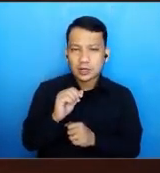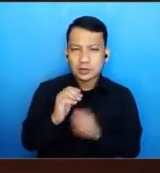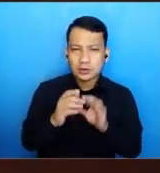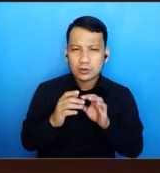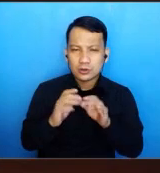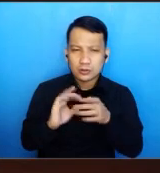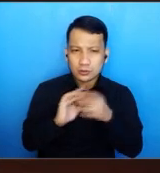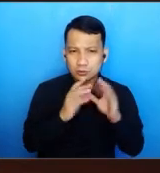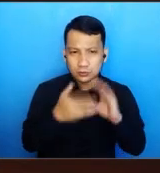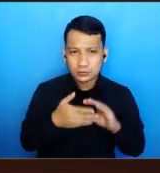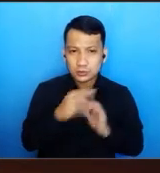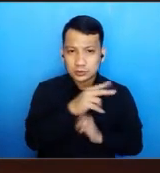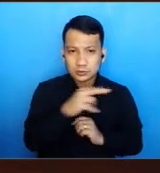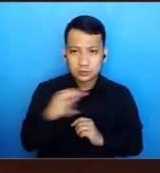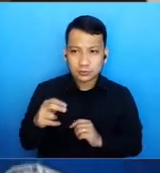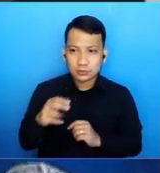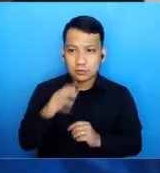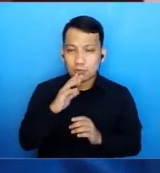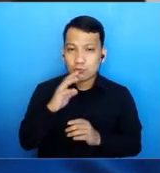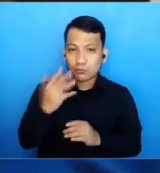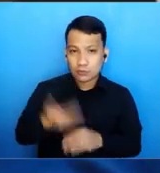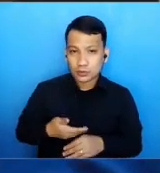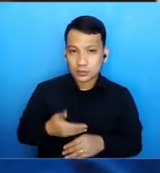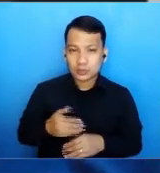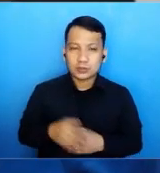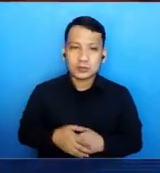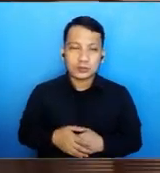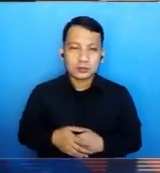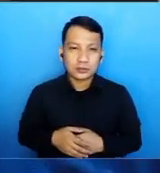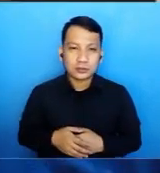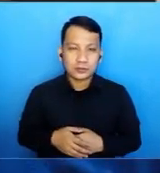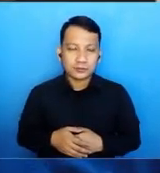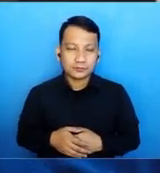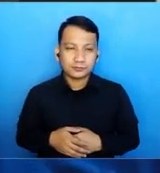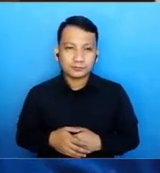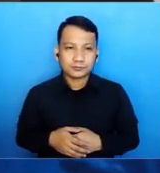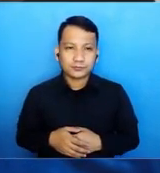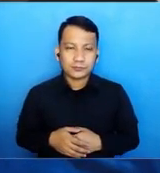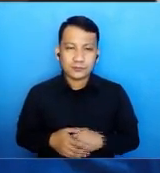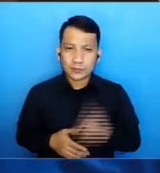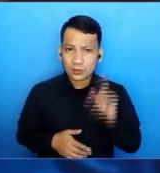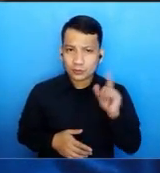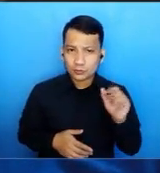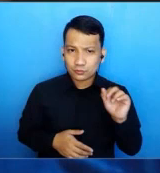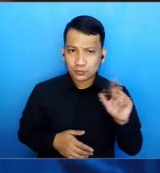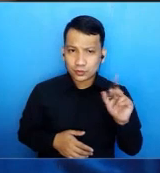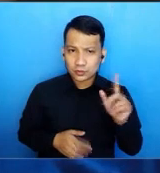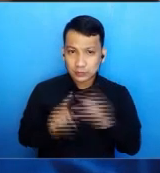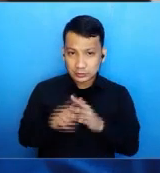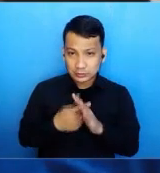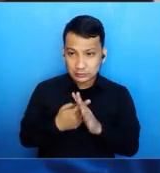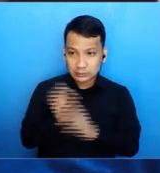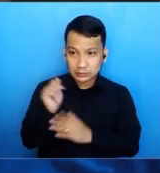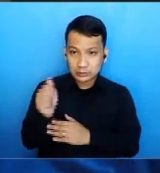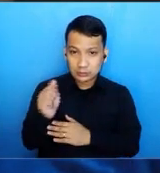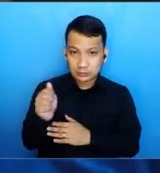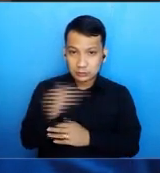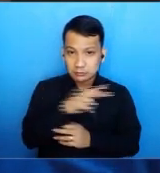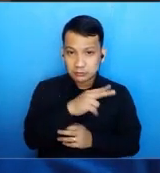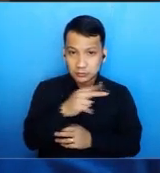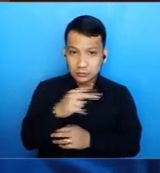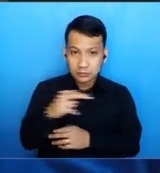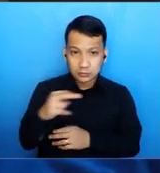to Frontline sa Umaga, Gary. Good morning po. 2013 ba nagsimula ka sa swimming, sa